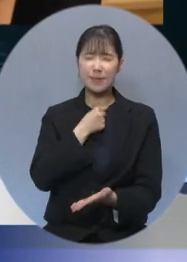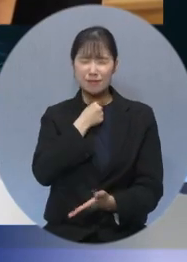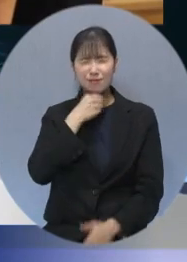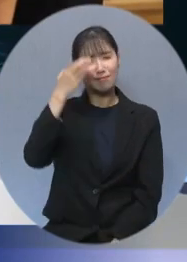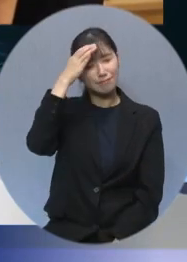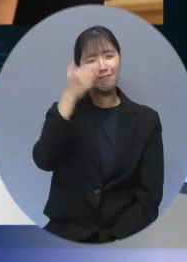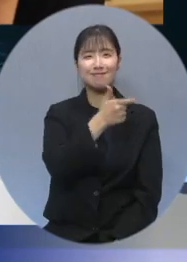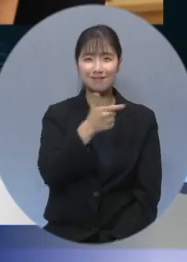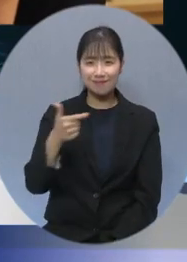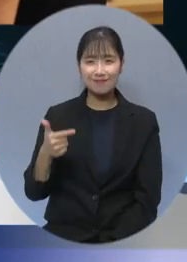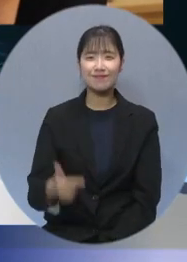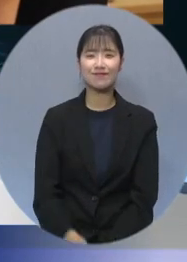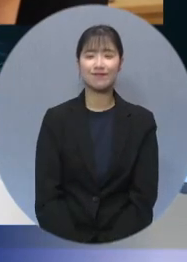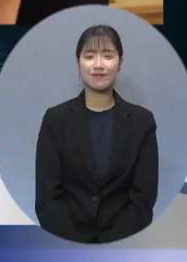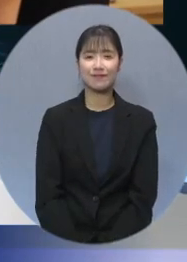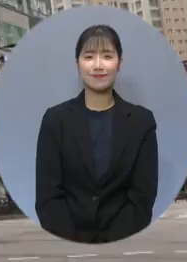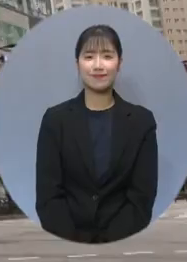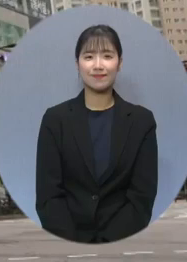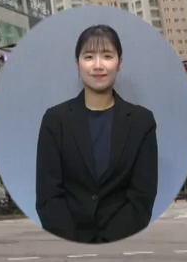보도에 권용찬 기자입니다.